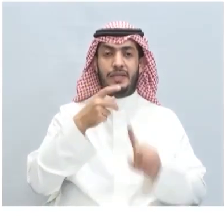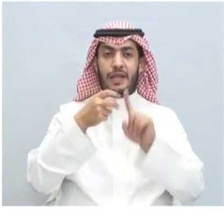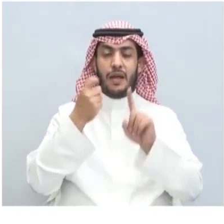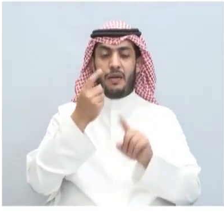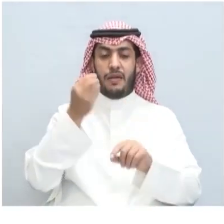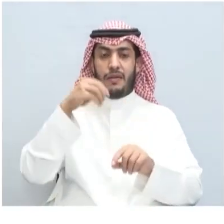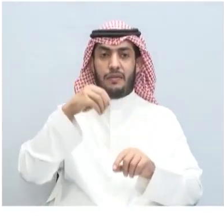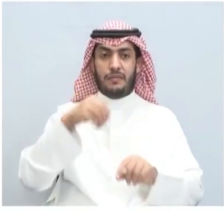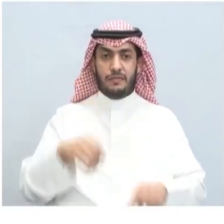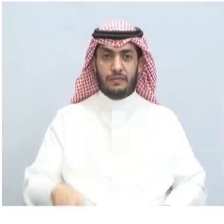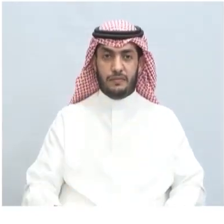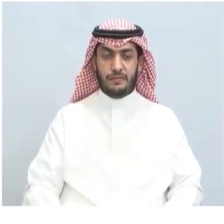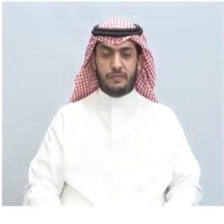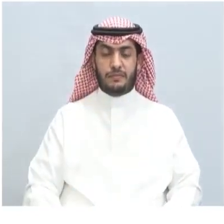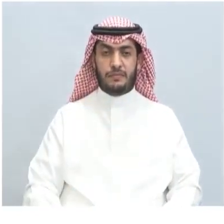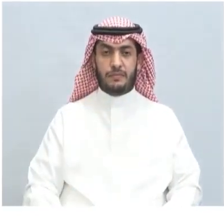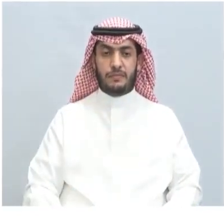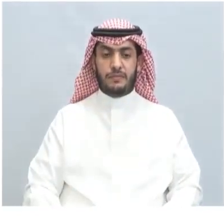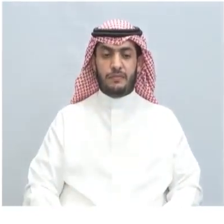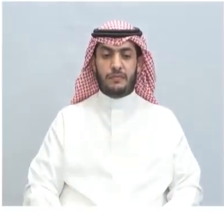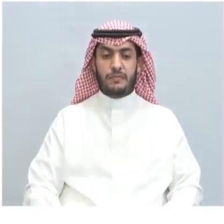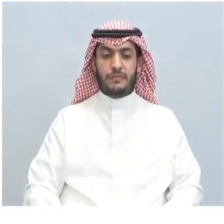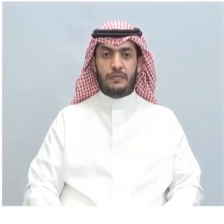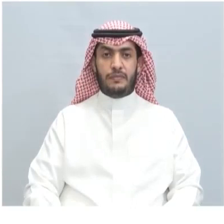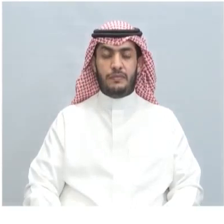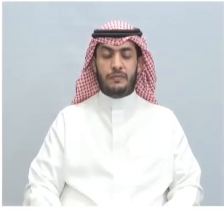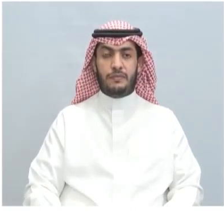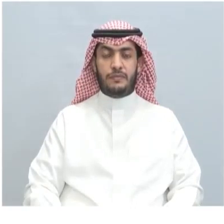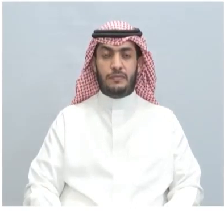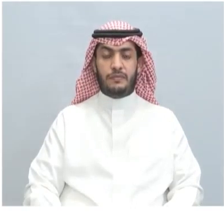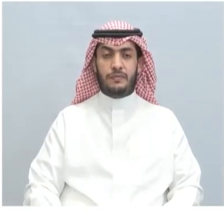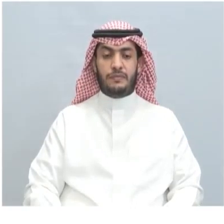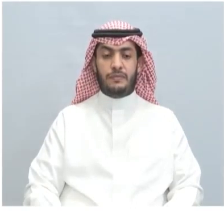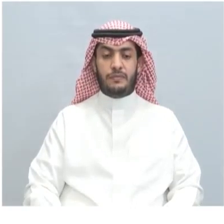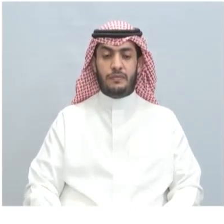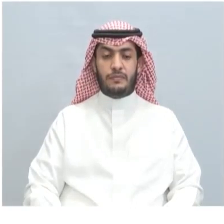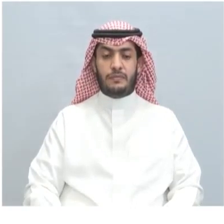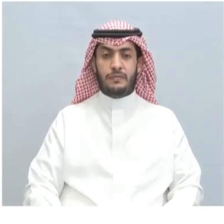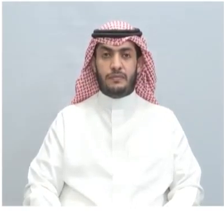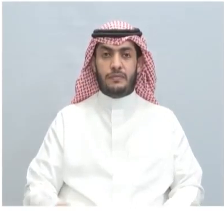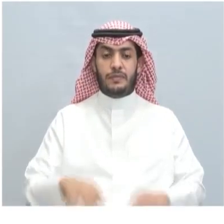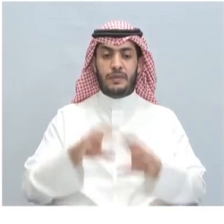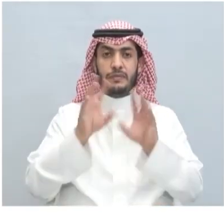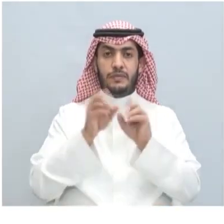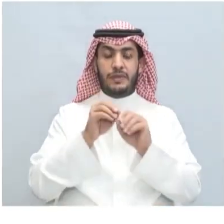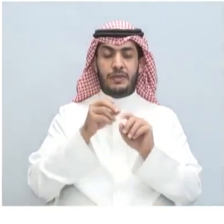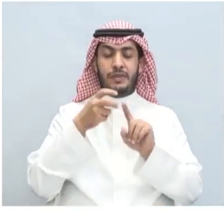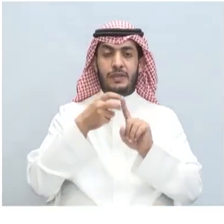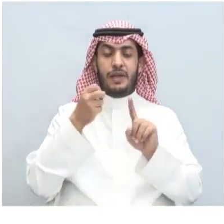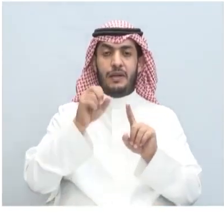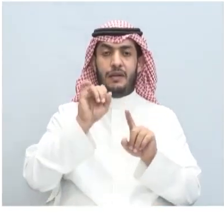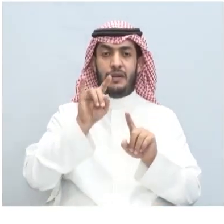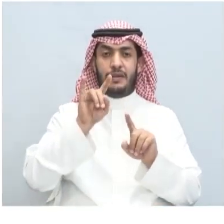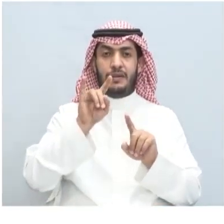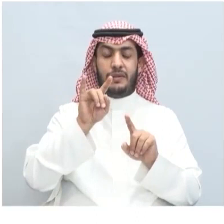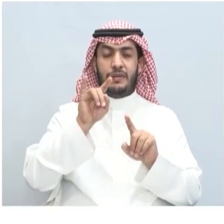على هذه او عفوا سعر السهم كان 10 وعدد الاسهم مقابل كل ع اسهم